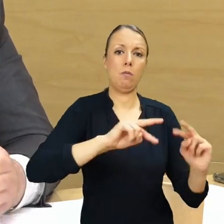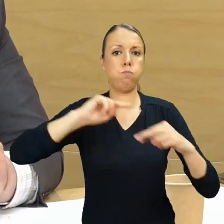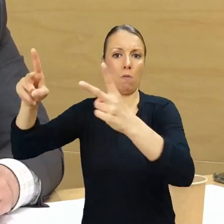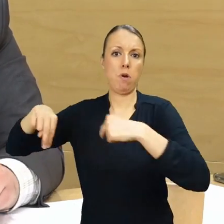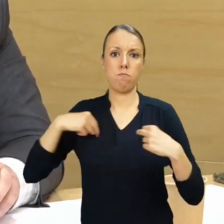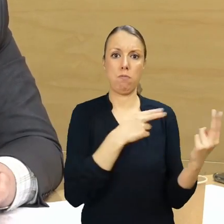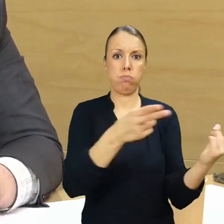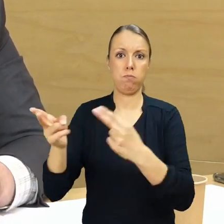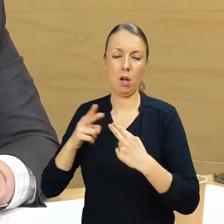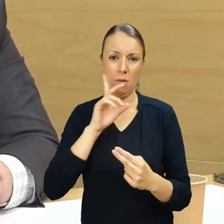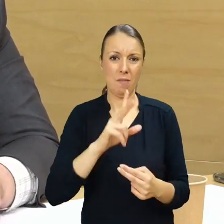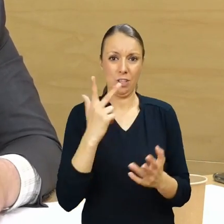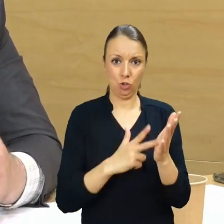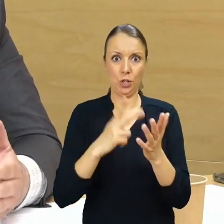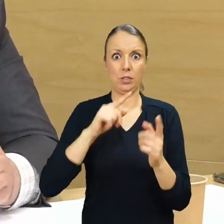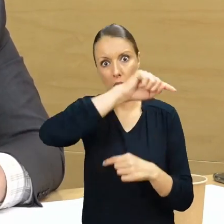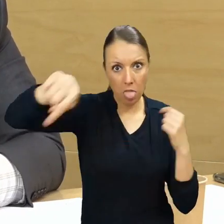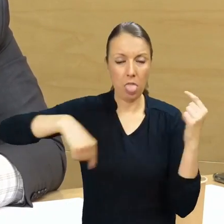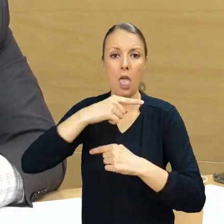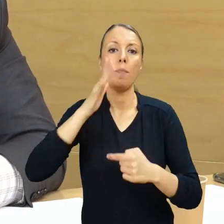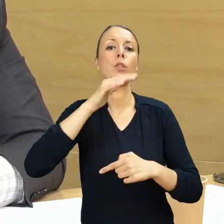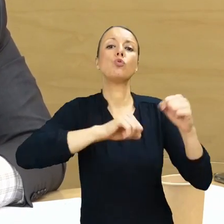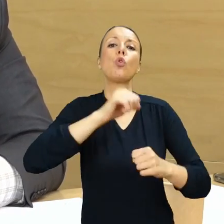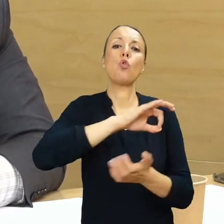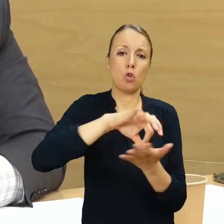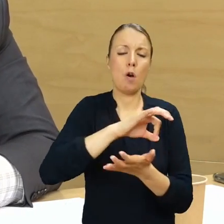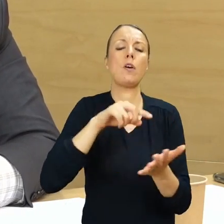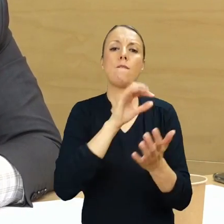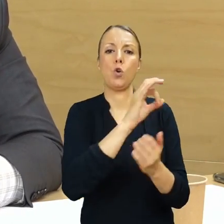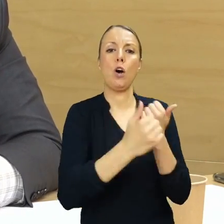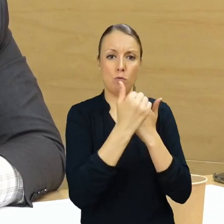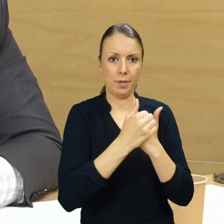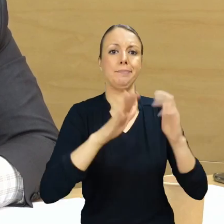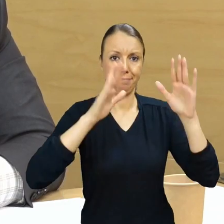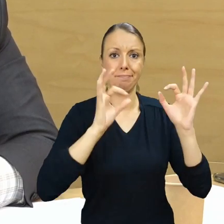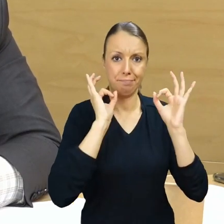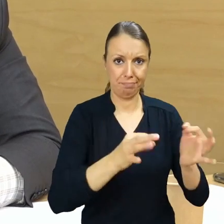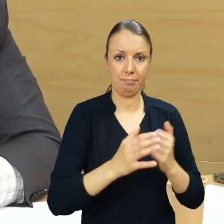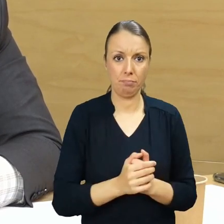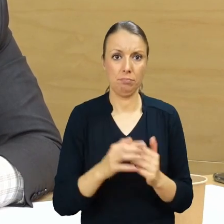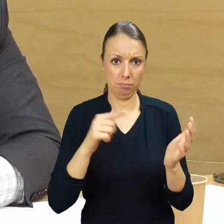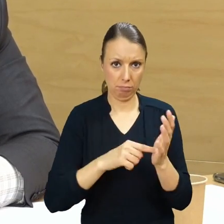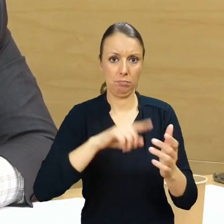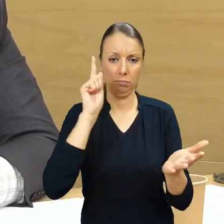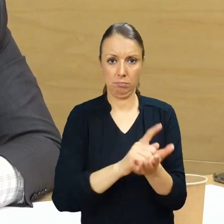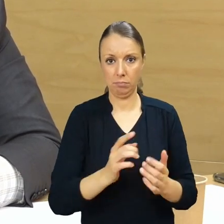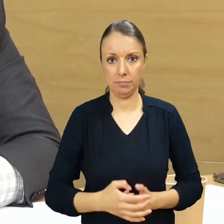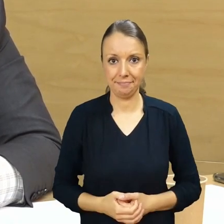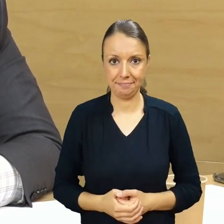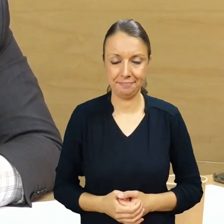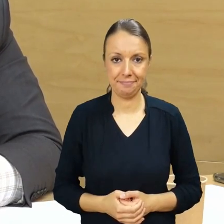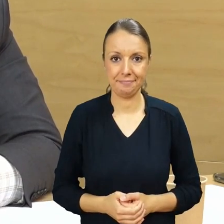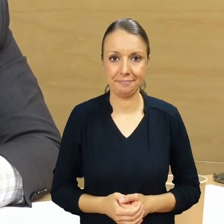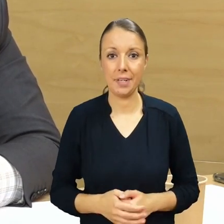końcu te argumenty Sądu Okręgowego przeważyły. Te okoliczności ugrzały światło dzienne. Są też sprawy, w których